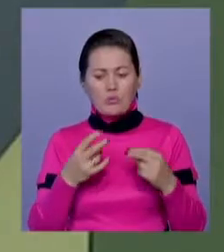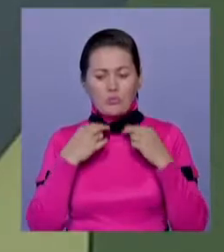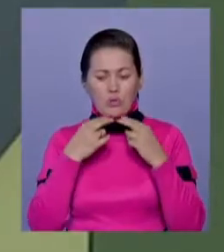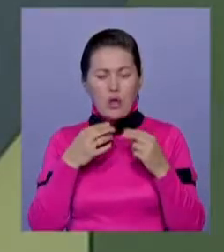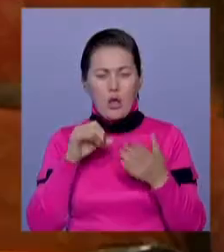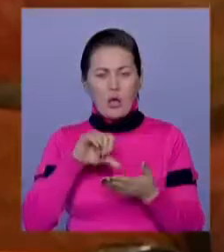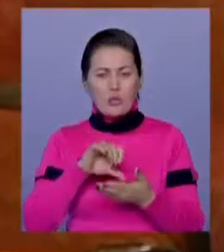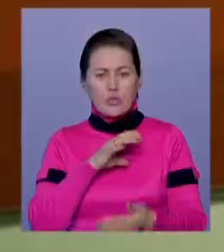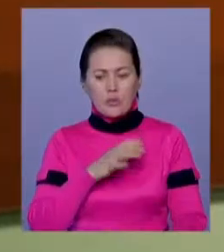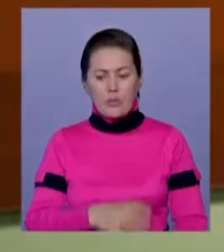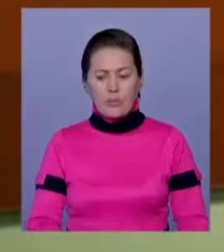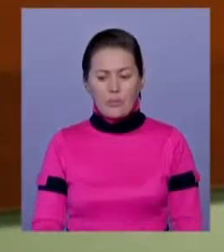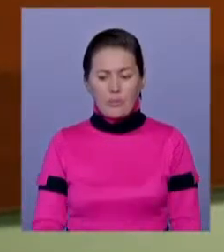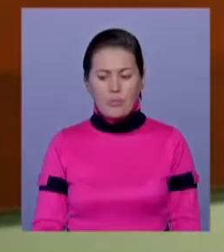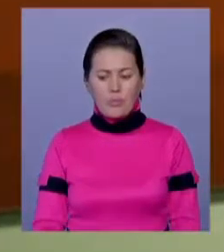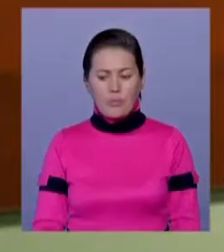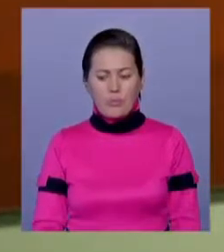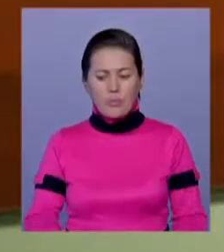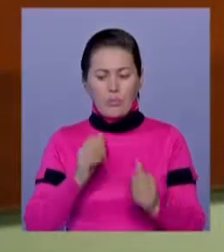қатысты дейді.